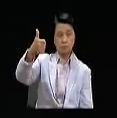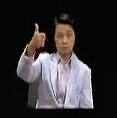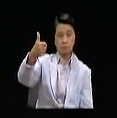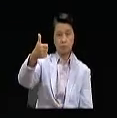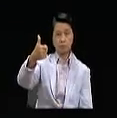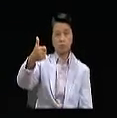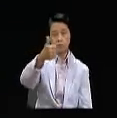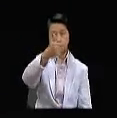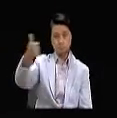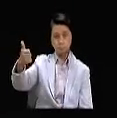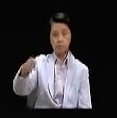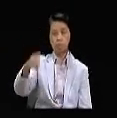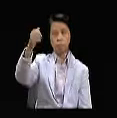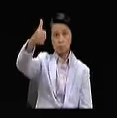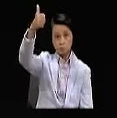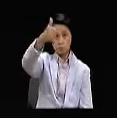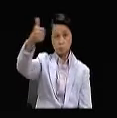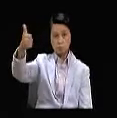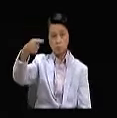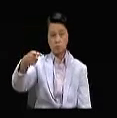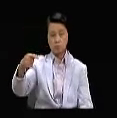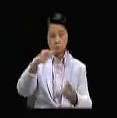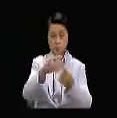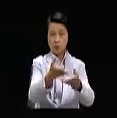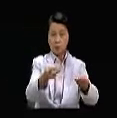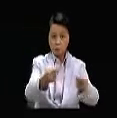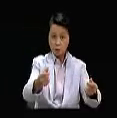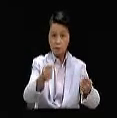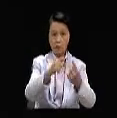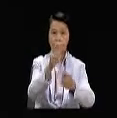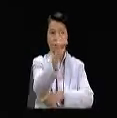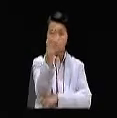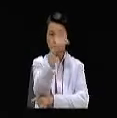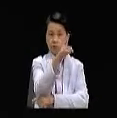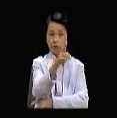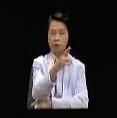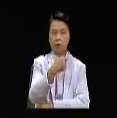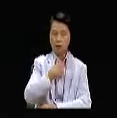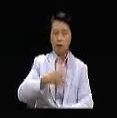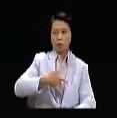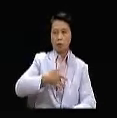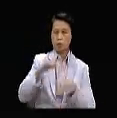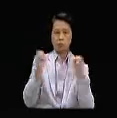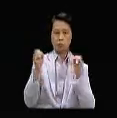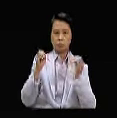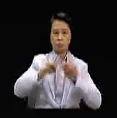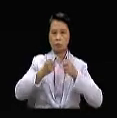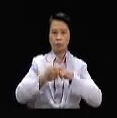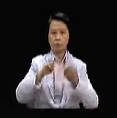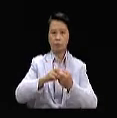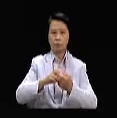atau teh oldest kepada tanah kepada hutan dan kyanya itu saya setidak ada masalah dengan